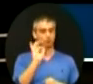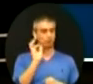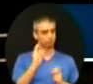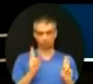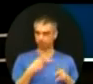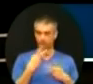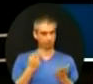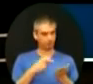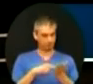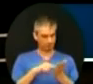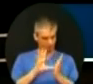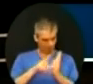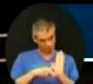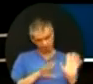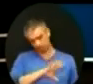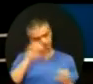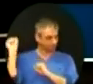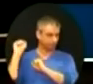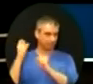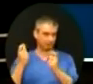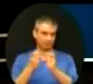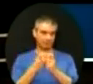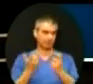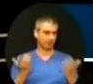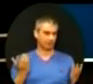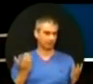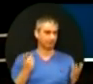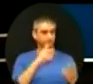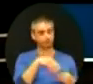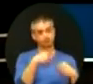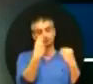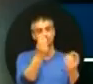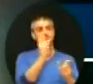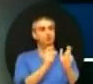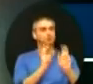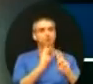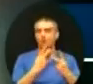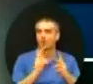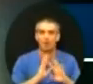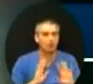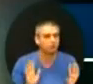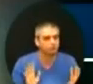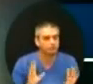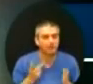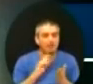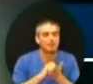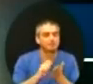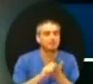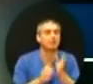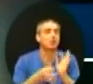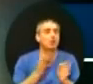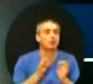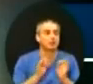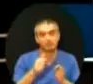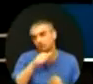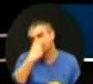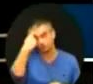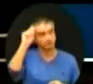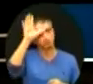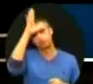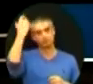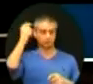ואי אפשר כגנבים באישון לילה לגנוב מפלגה. אולי הוא הפקיד אותה בידי עכשיו, אנשים. עכשיו, לא משנה כמה משרדי עורכי דין